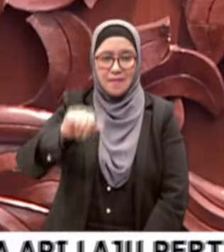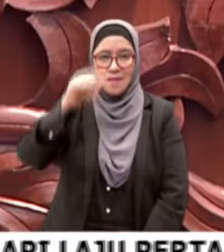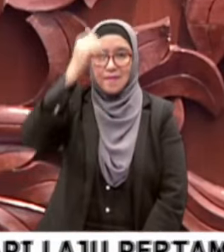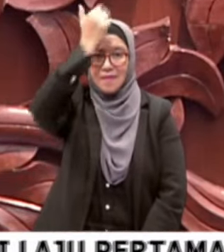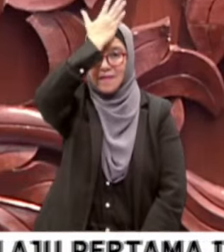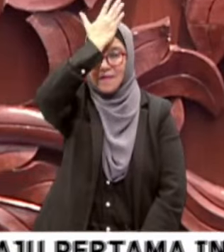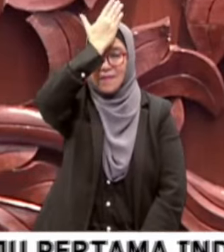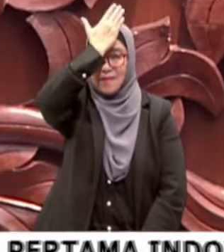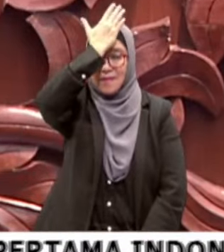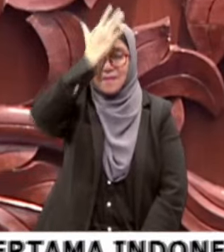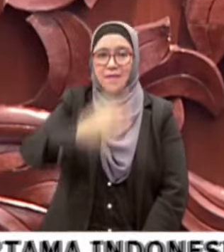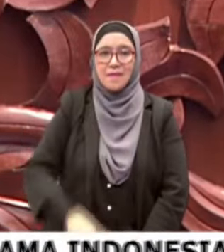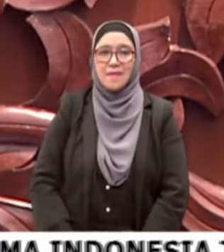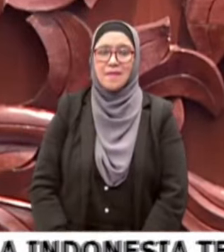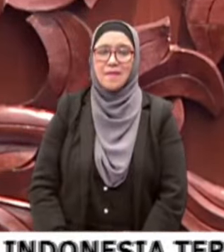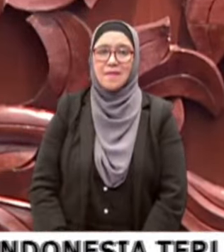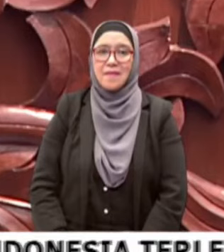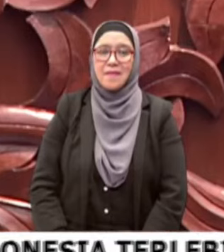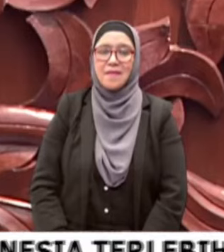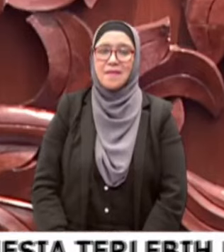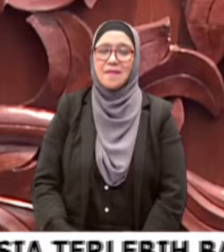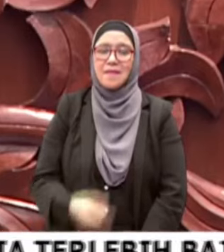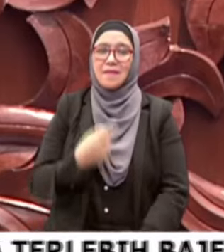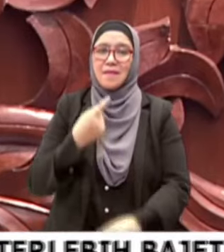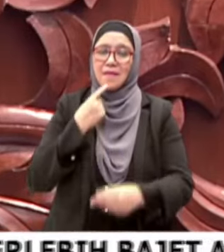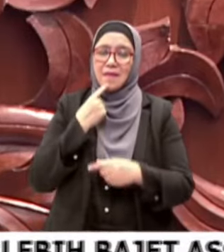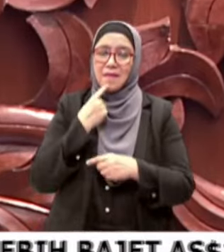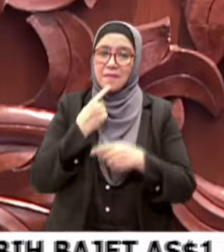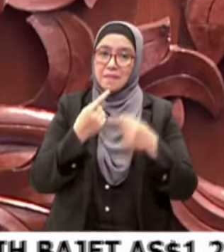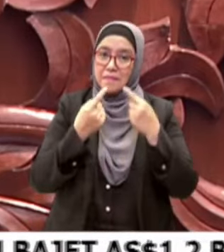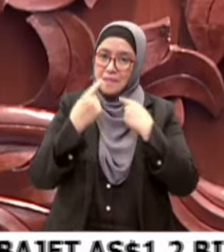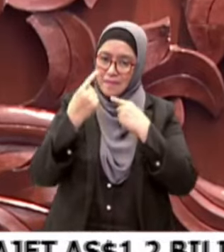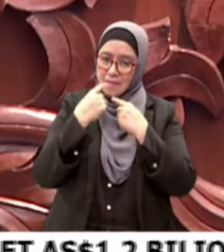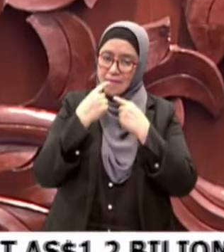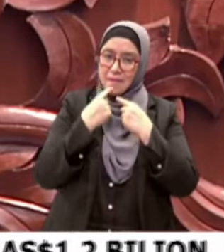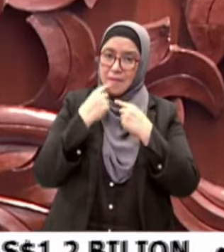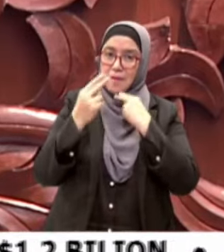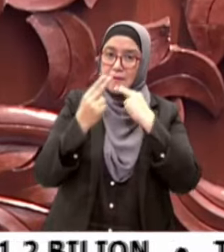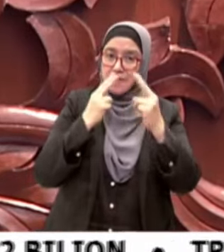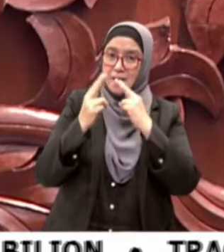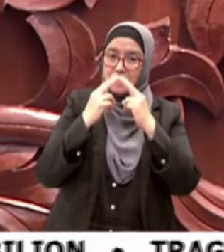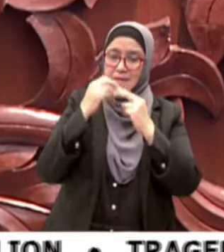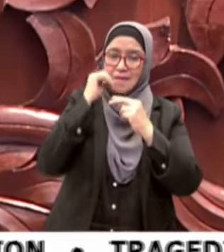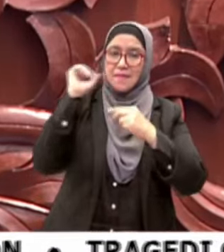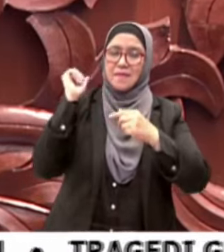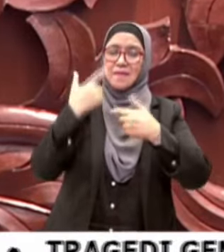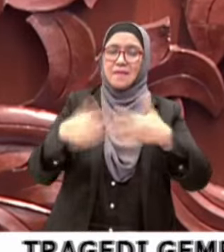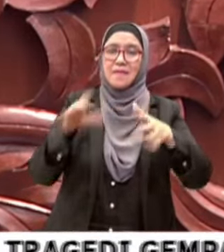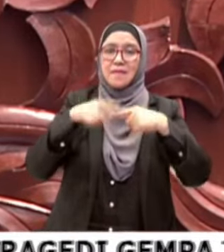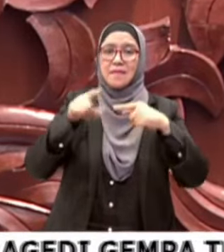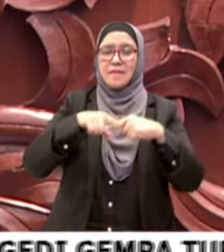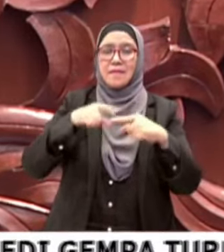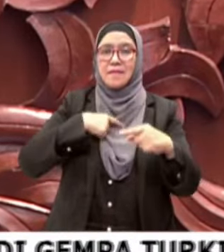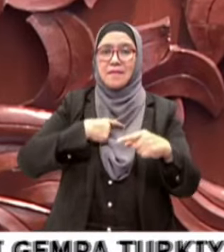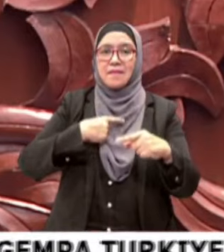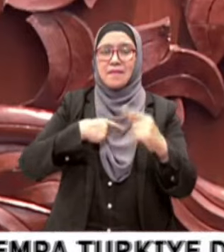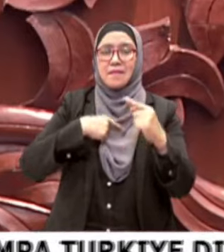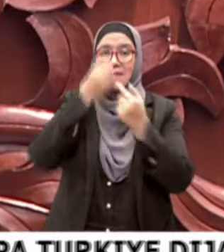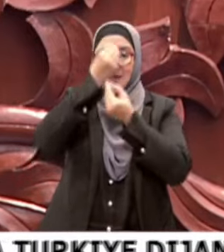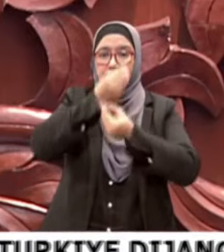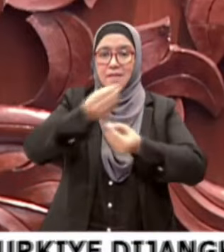sripadogabang indah telah memperkenankan aktor-aktor yang telah diluluskan dalam